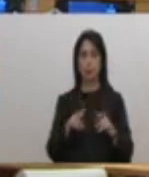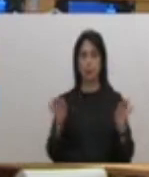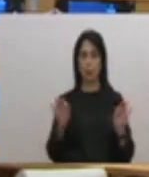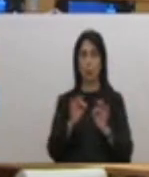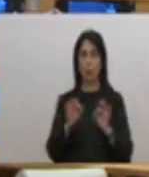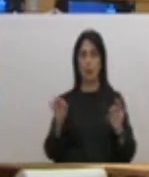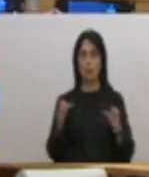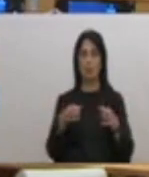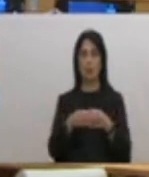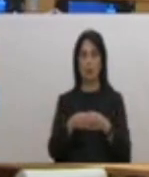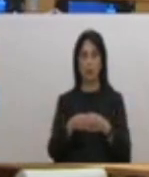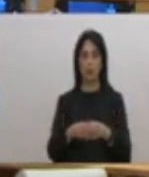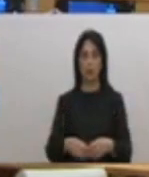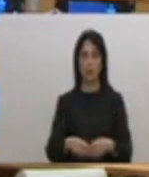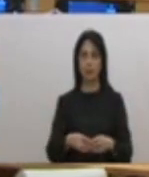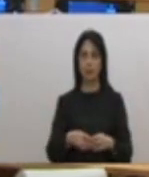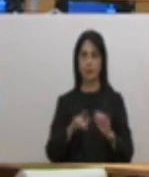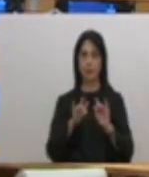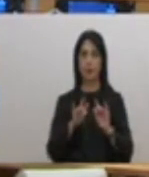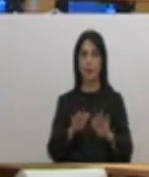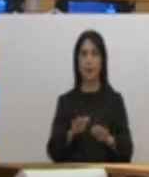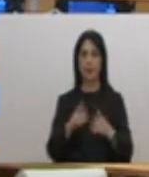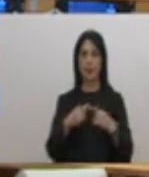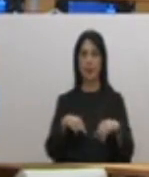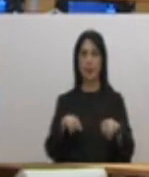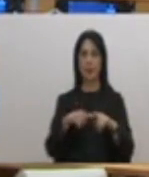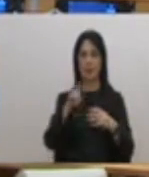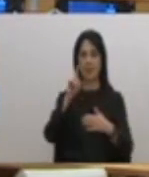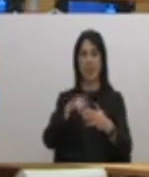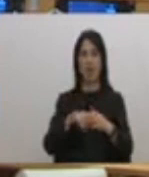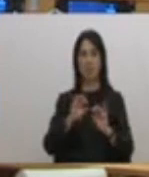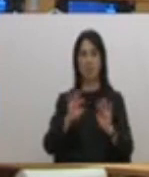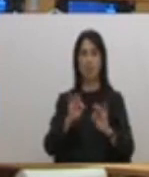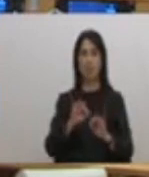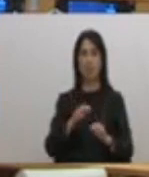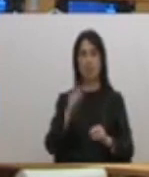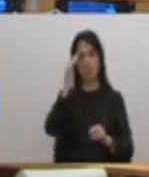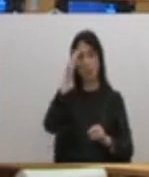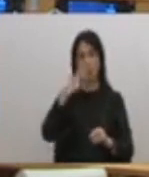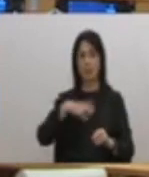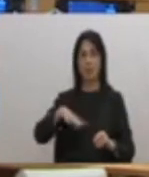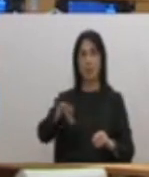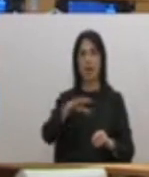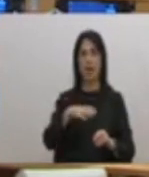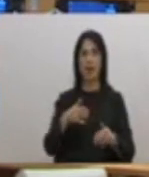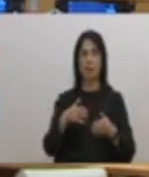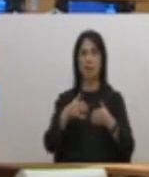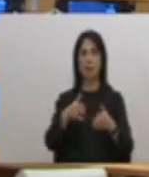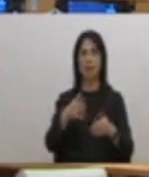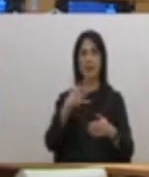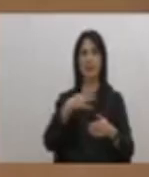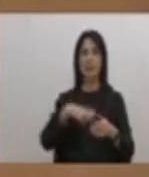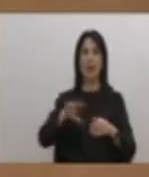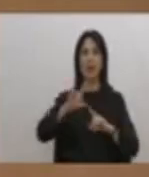ორკესტრირებული კამპანია, საზოგადოებას დააჯერნენ თითქოს მთელი საქართველო მიდის